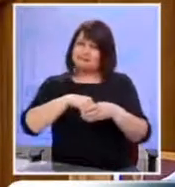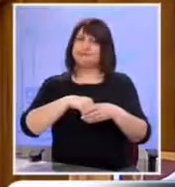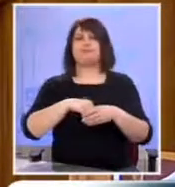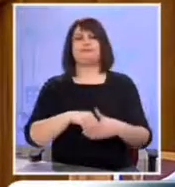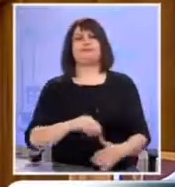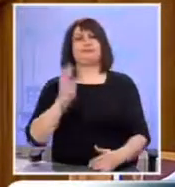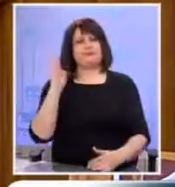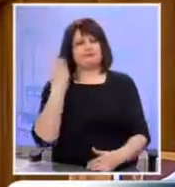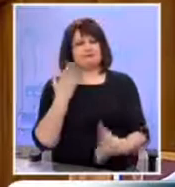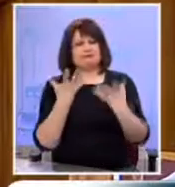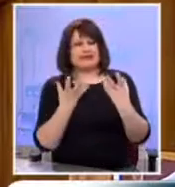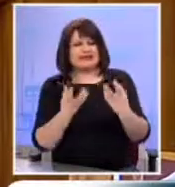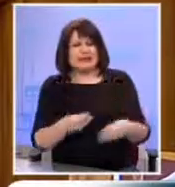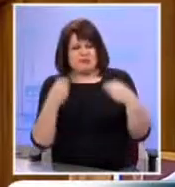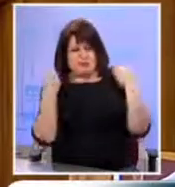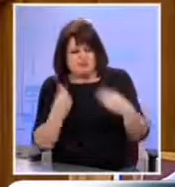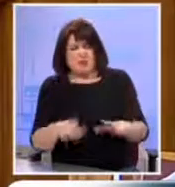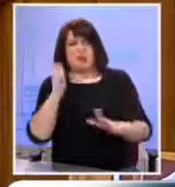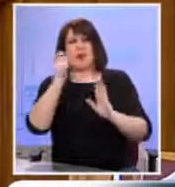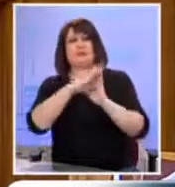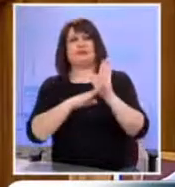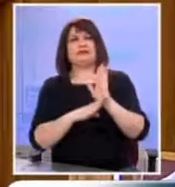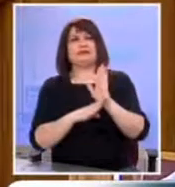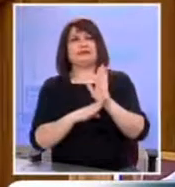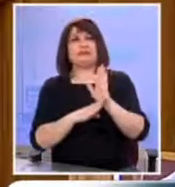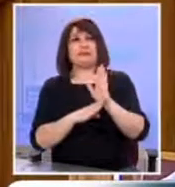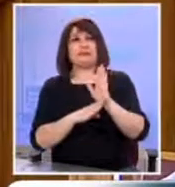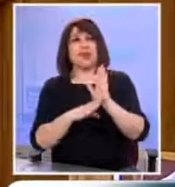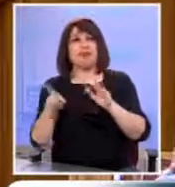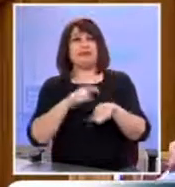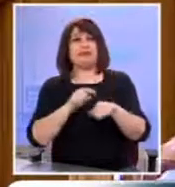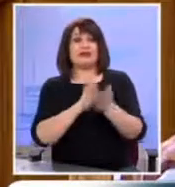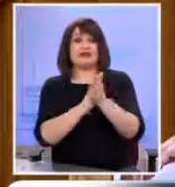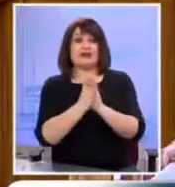το πιο σάπιο πολιτικό σύστημα, το οποίο όταν πεθαίνει